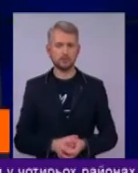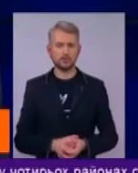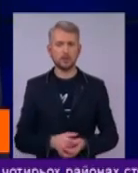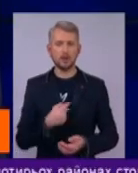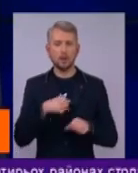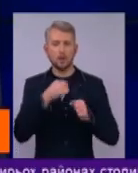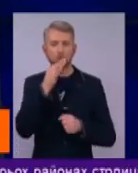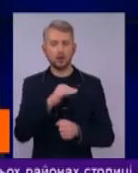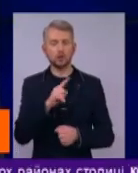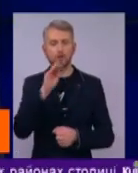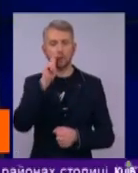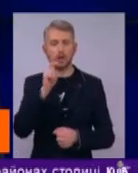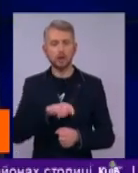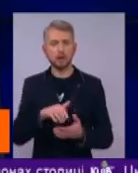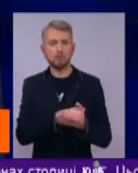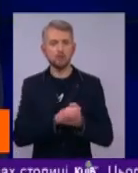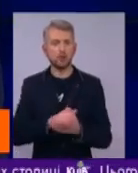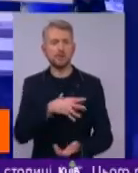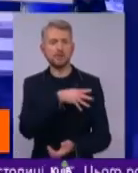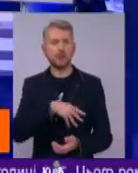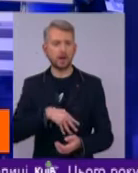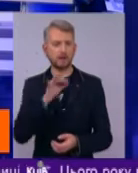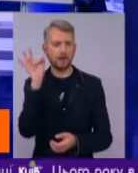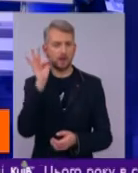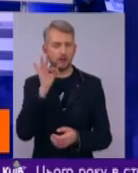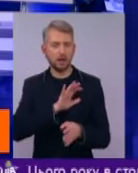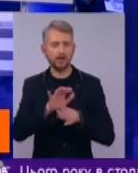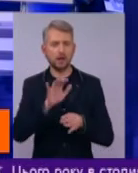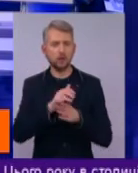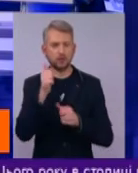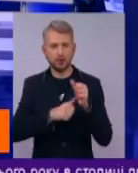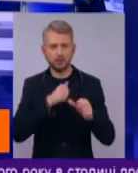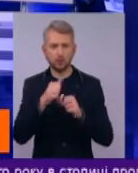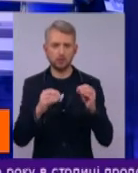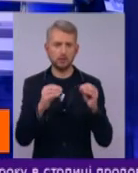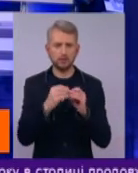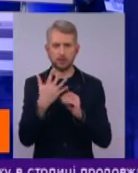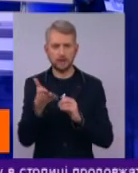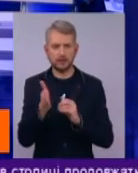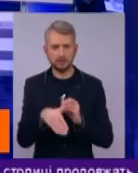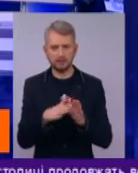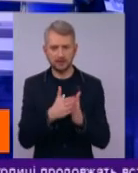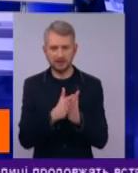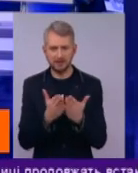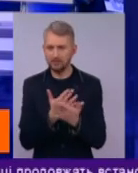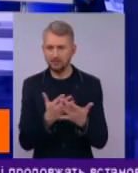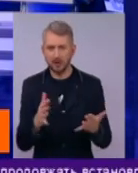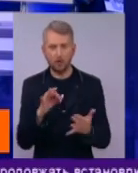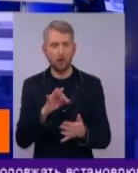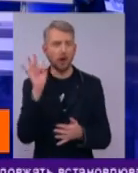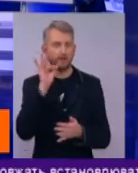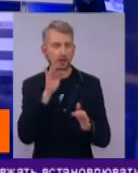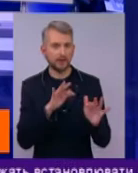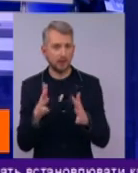Я могу сказать, что в Украинском союзе ветеранов Афганистана издается ежегодно 10-15 книг об афганских событиях, ну,